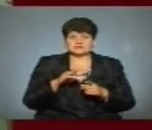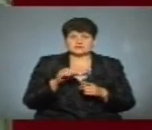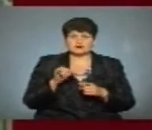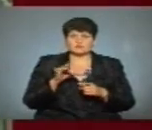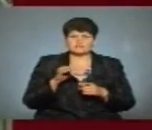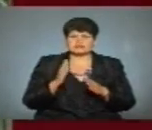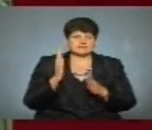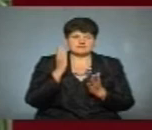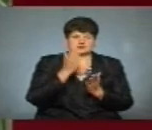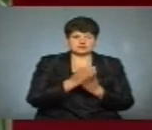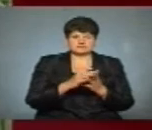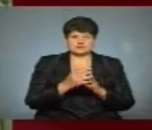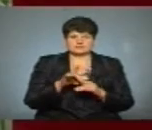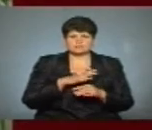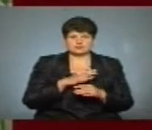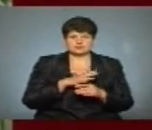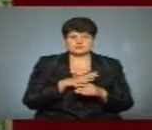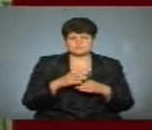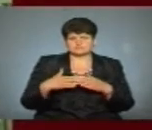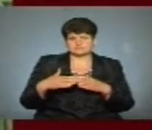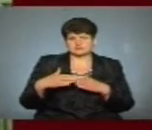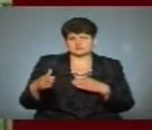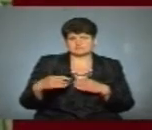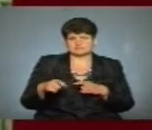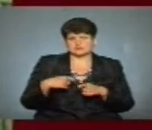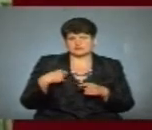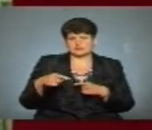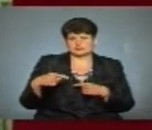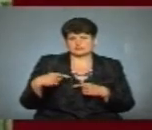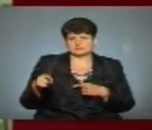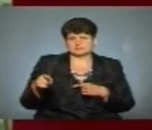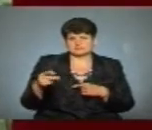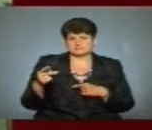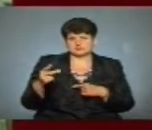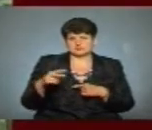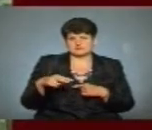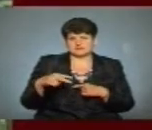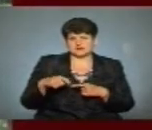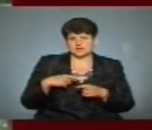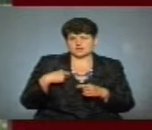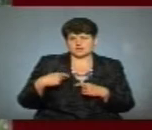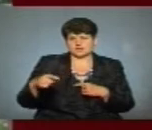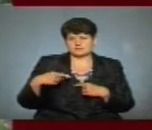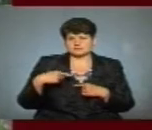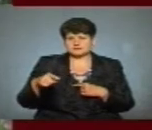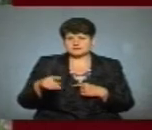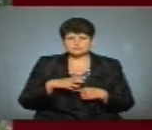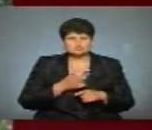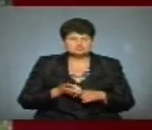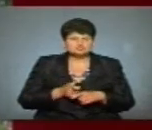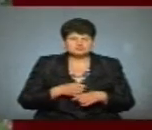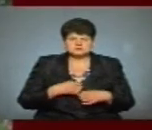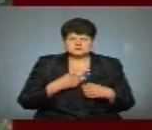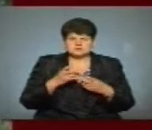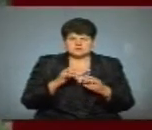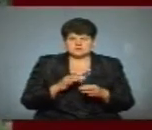село. І він був буквально від мене на кілометрів. Півтора-два від сели. Було дуже страшно, тому що я